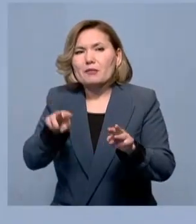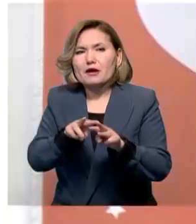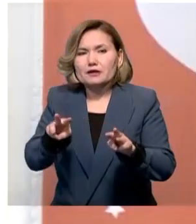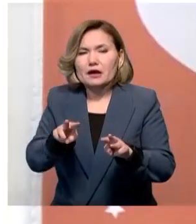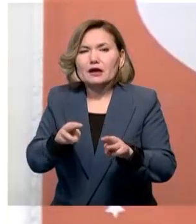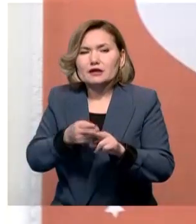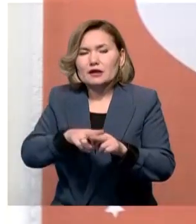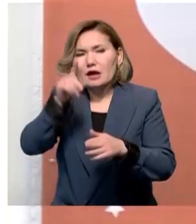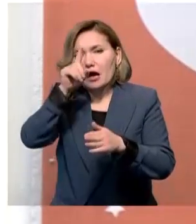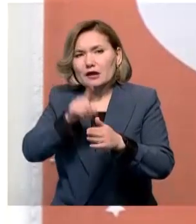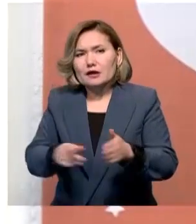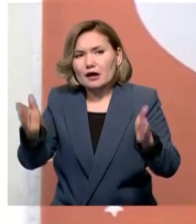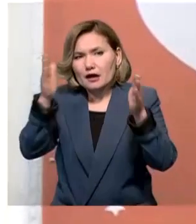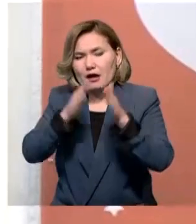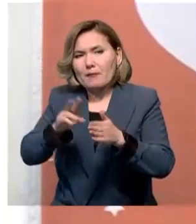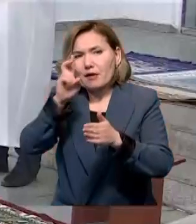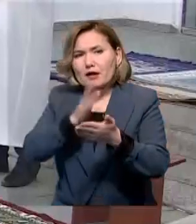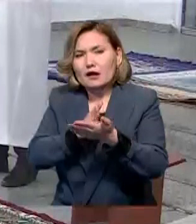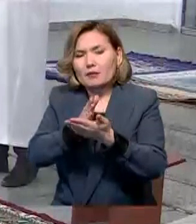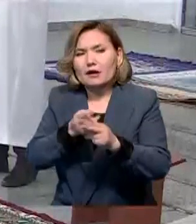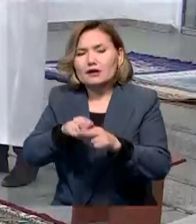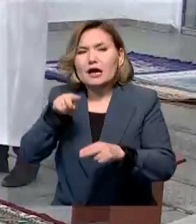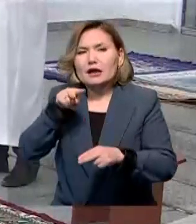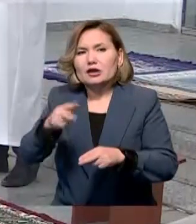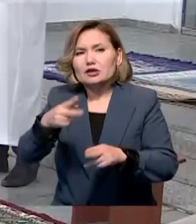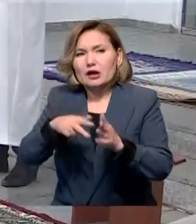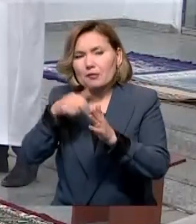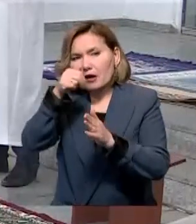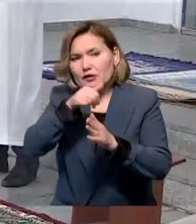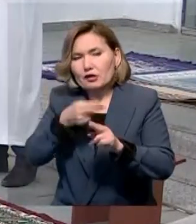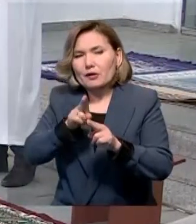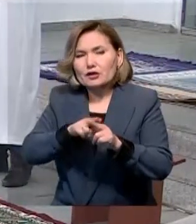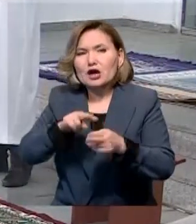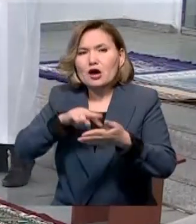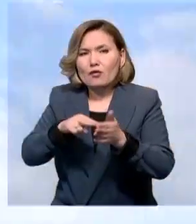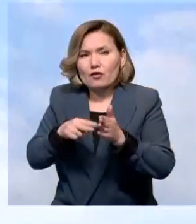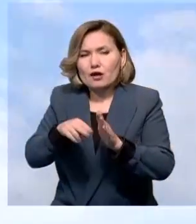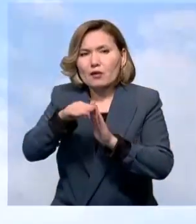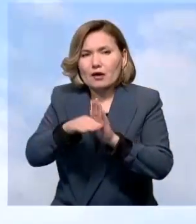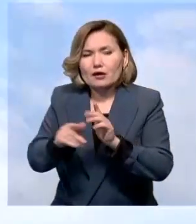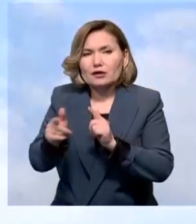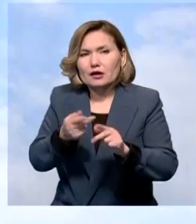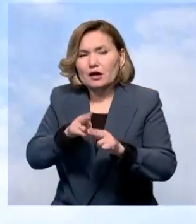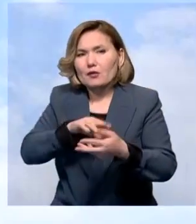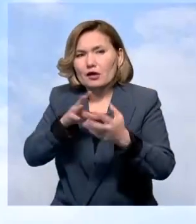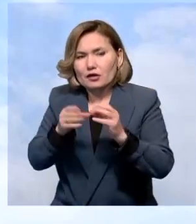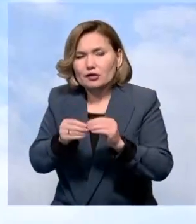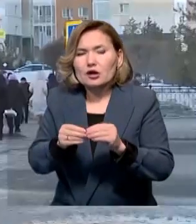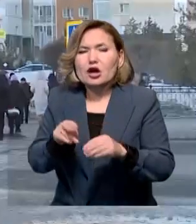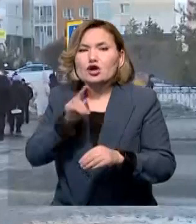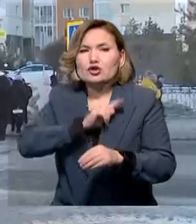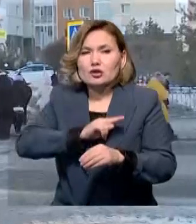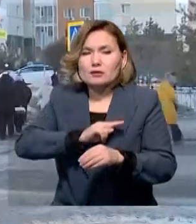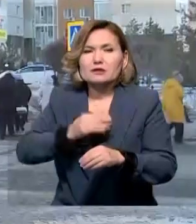дін саласындағы мемлекеттік саясатты дамытудың 2028 жылға дейінгі тұжырымдамасын әзірледі. Қоғамдық кеңесті